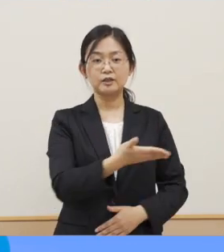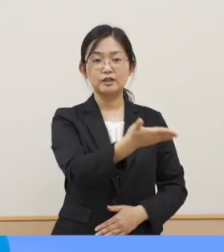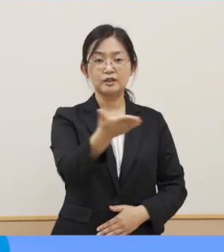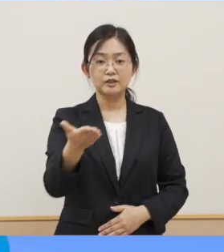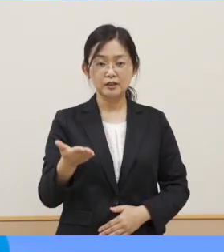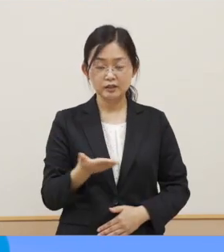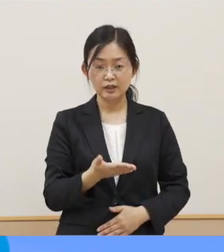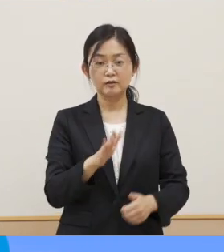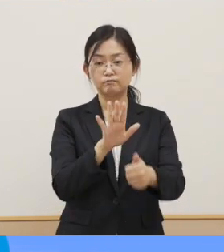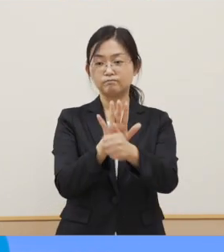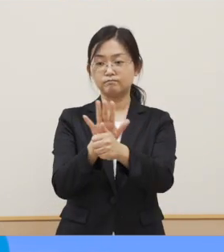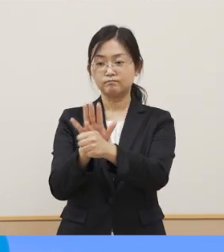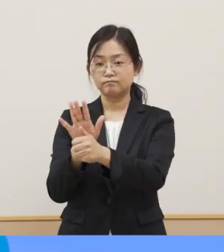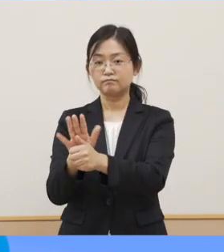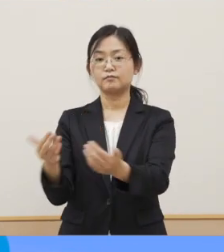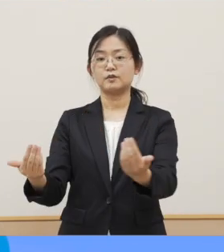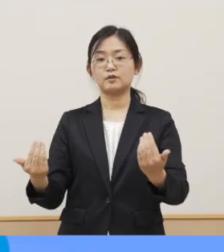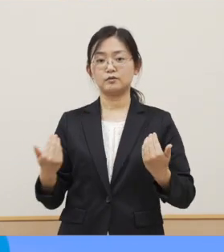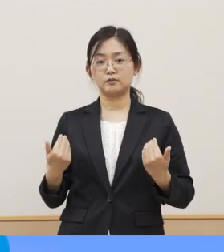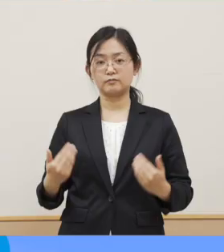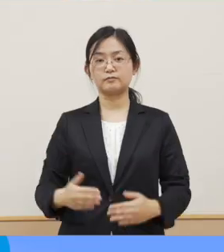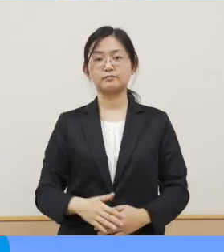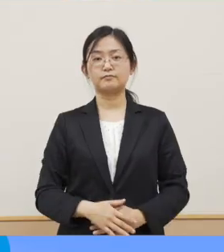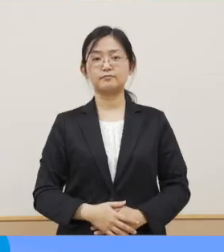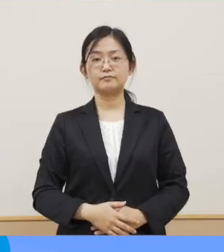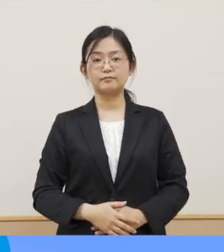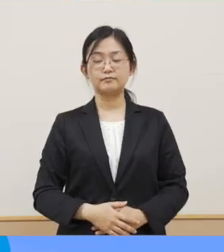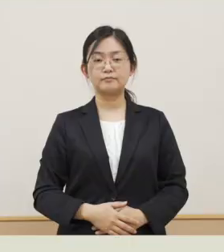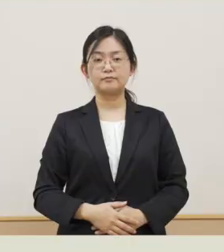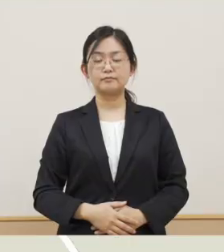庭を支援することが必要です。